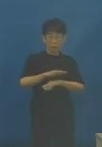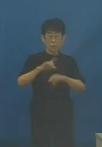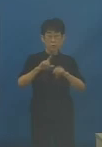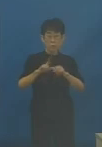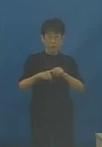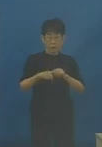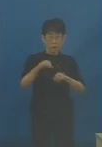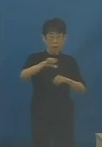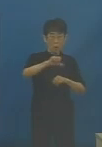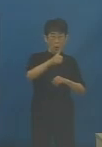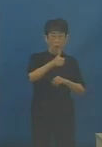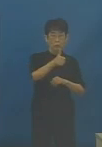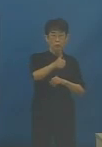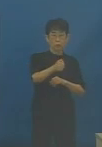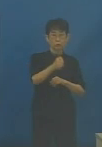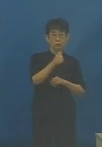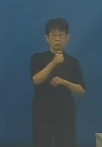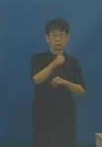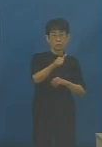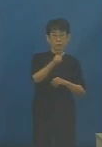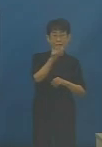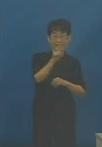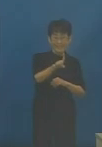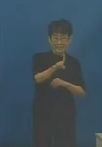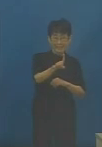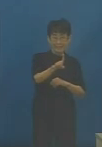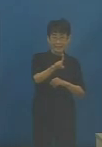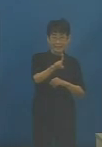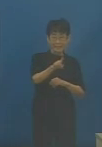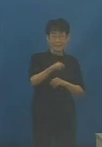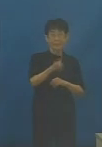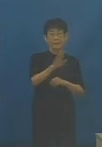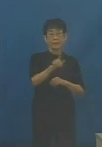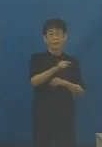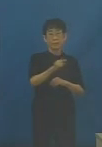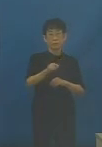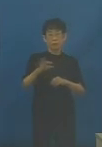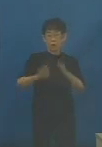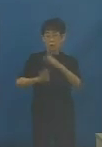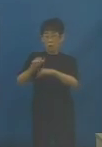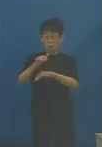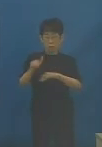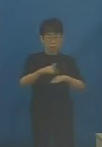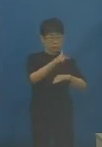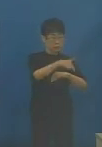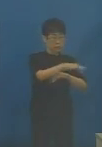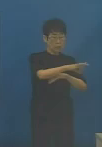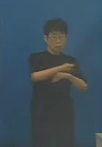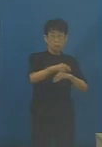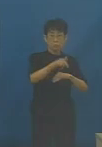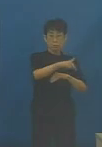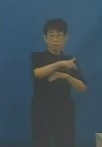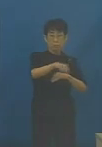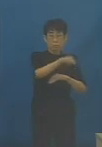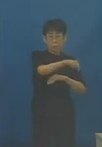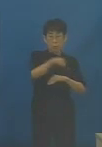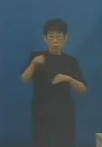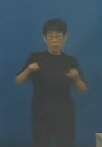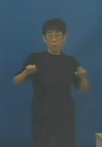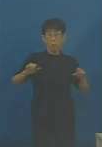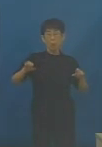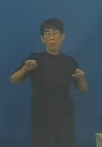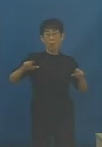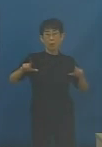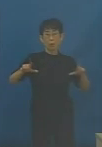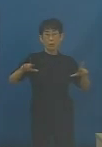は551であります。東部西部が多いんですが中部も100近くございましてそ